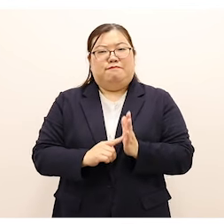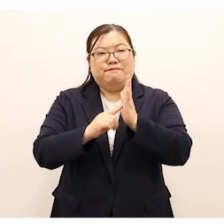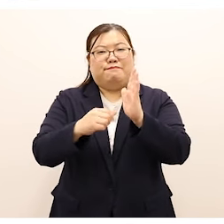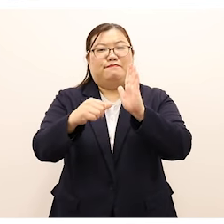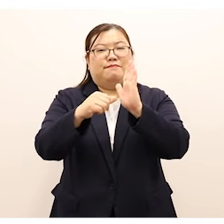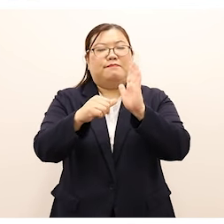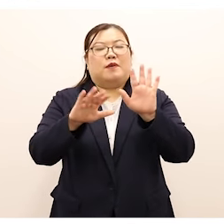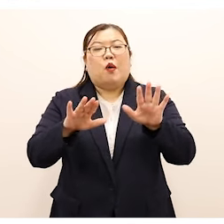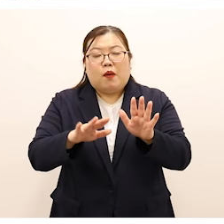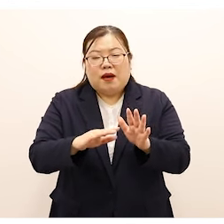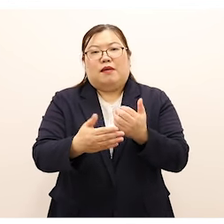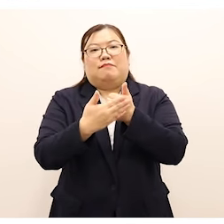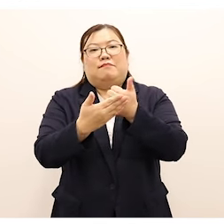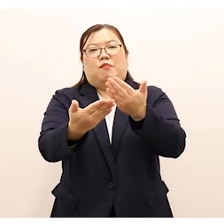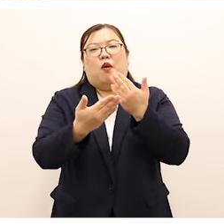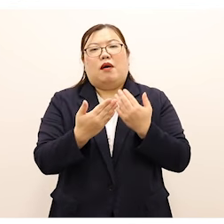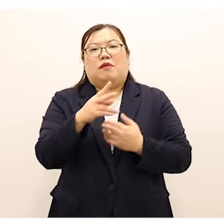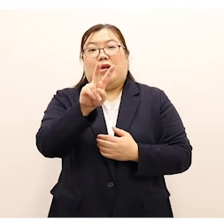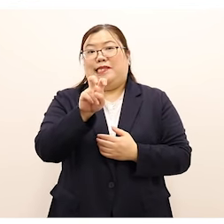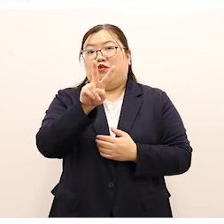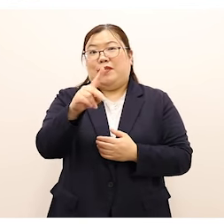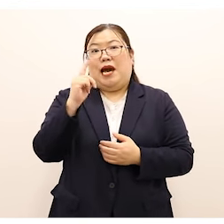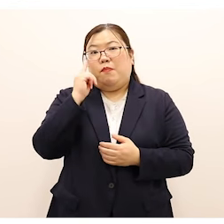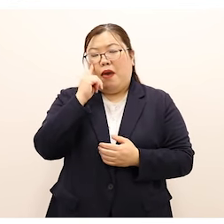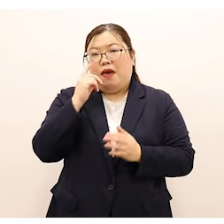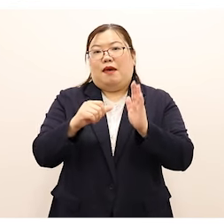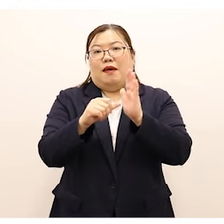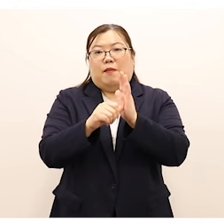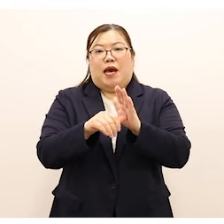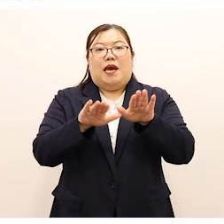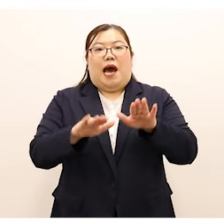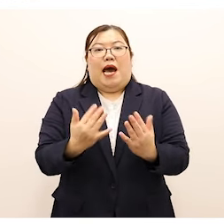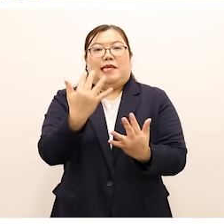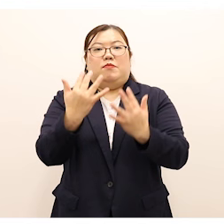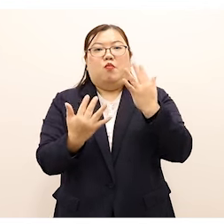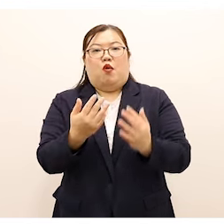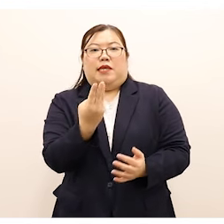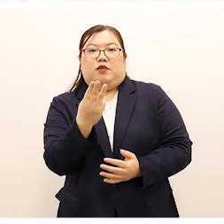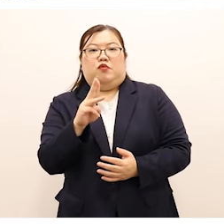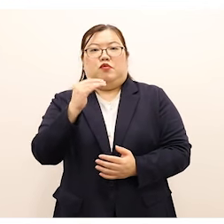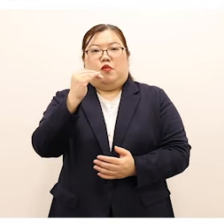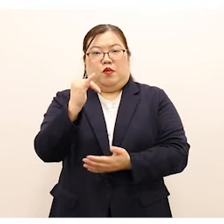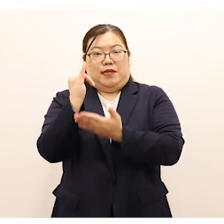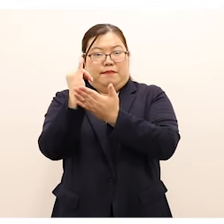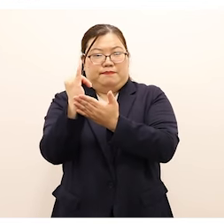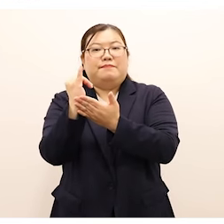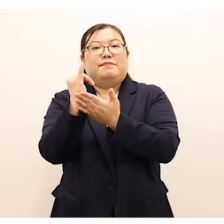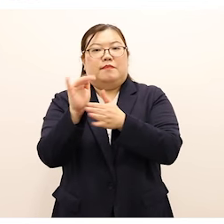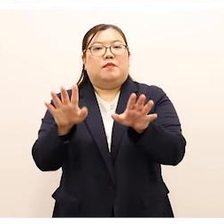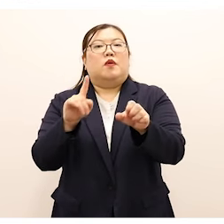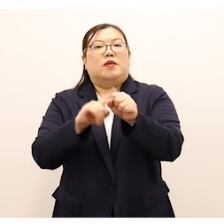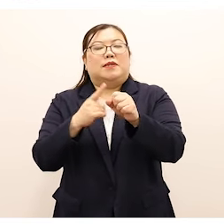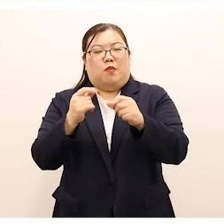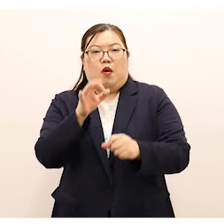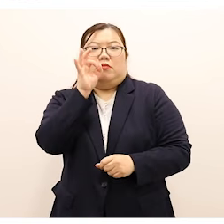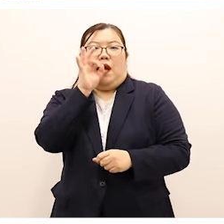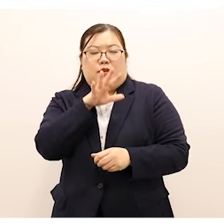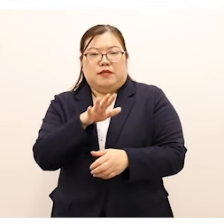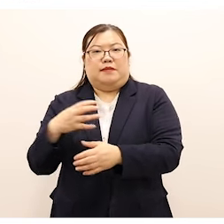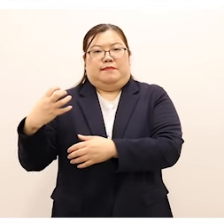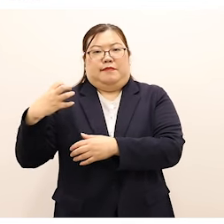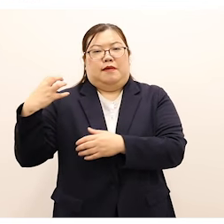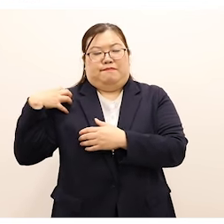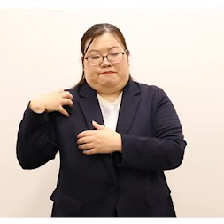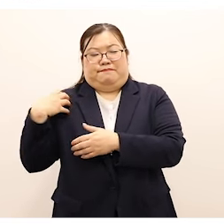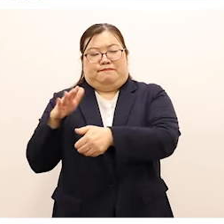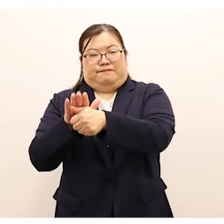ストで、今大会で22回目の参加となる有森裕子さんには、今年もチャリティーアンバサダーを務めてい